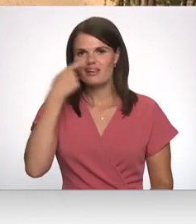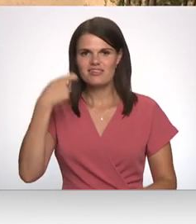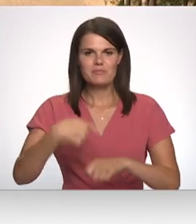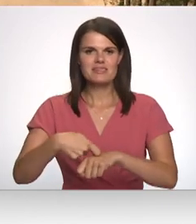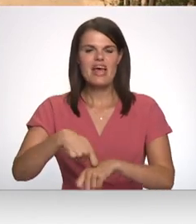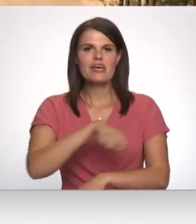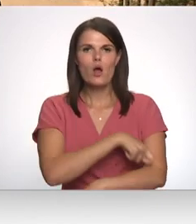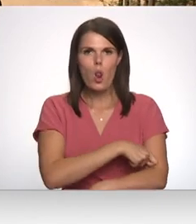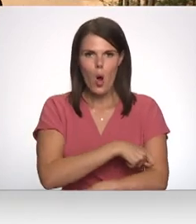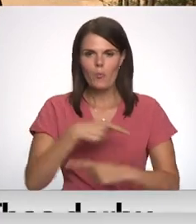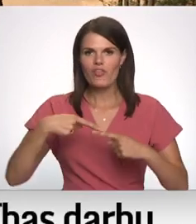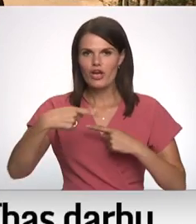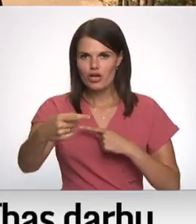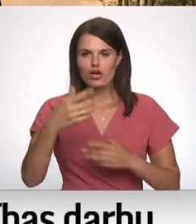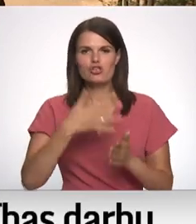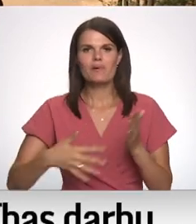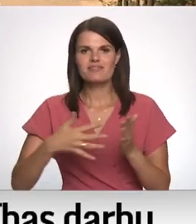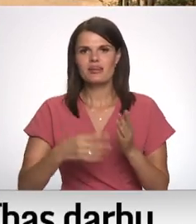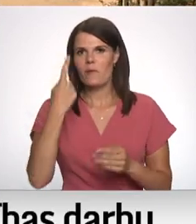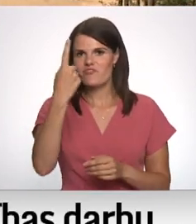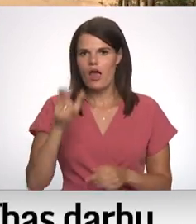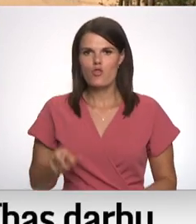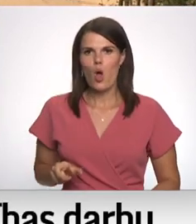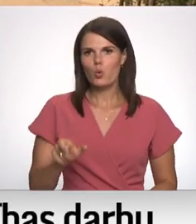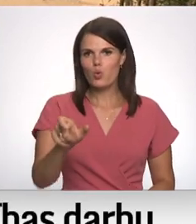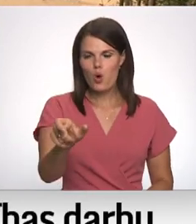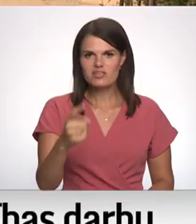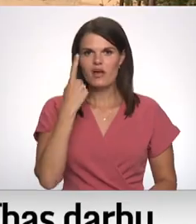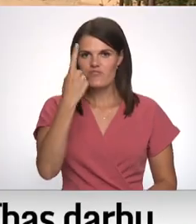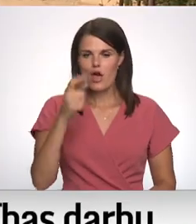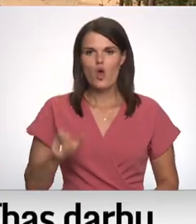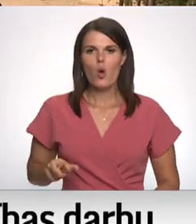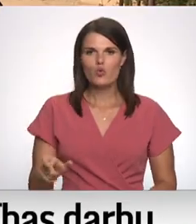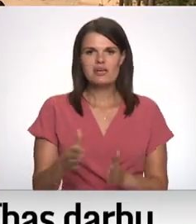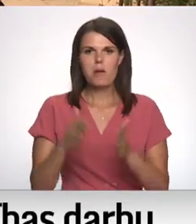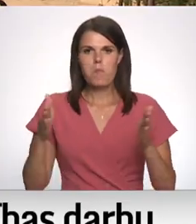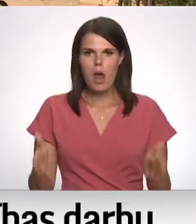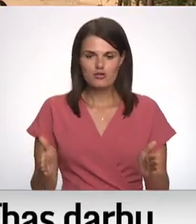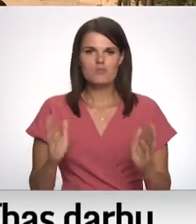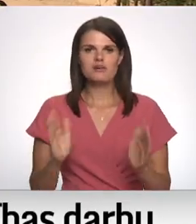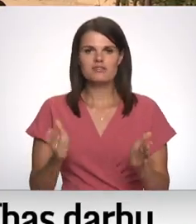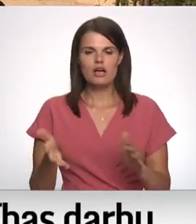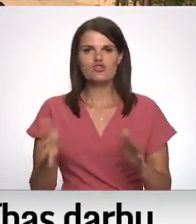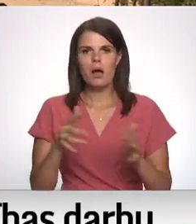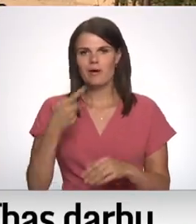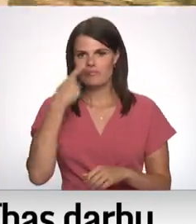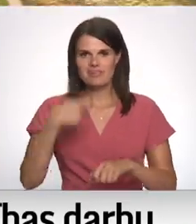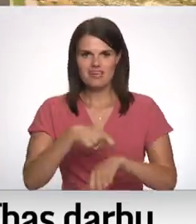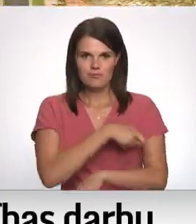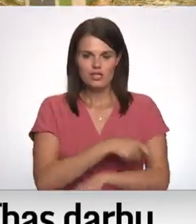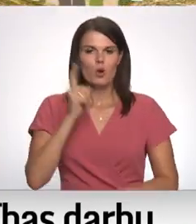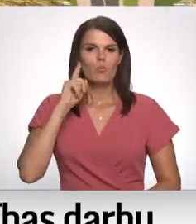mēs rēķinām vienā joslā, tātad vienas braukšanas joslas platumā, šis ceļš būs ap 100 km garš. Bet,